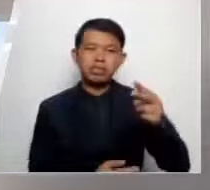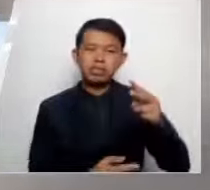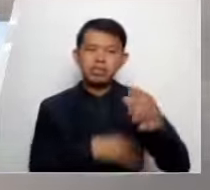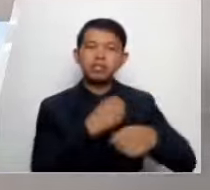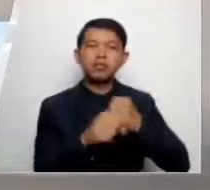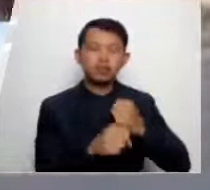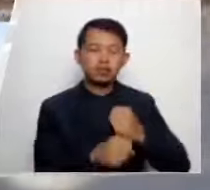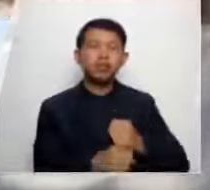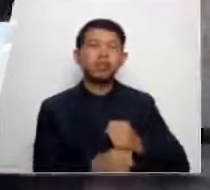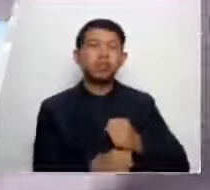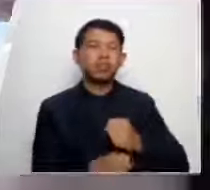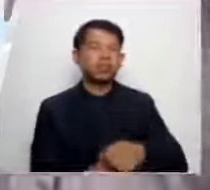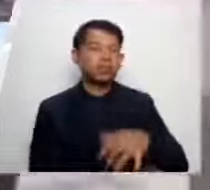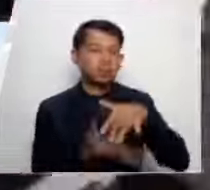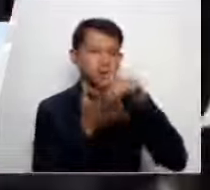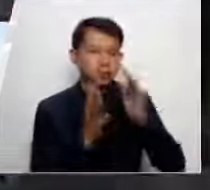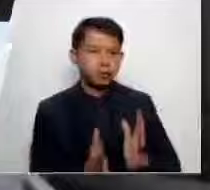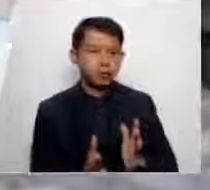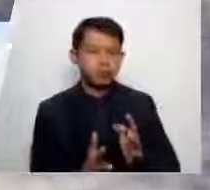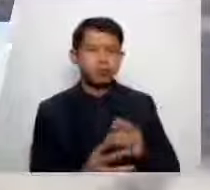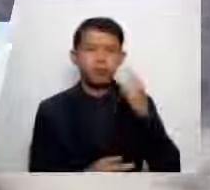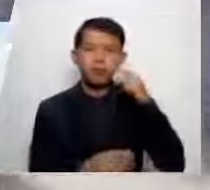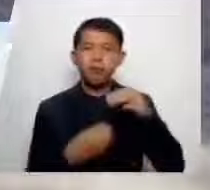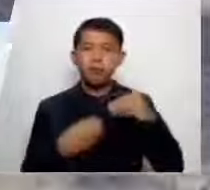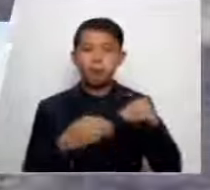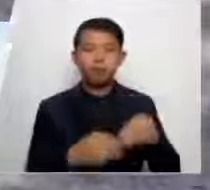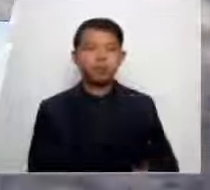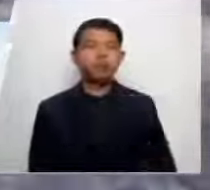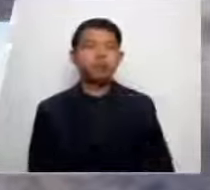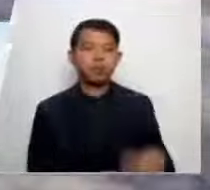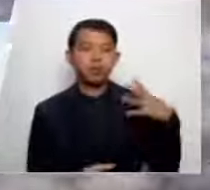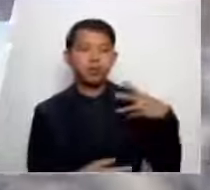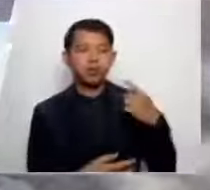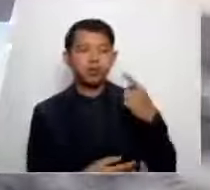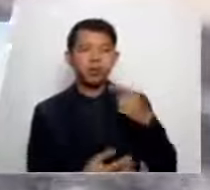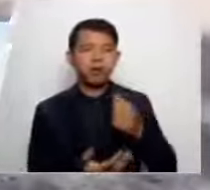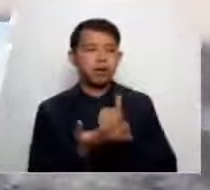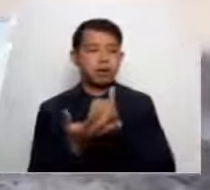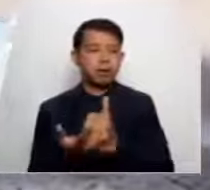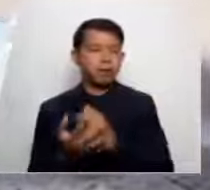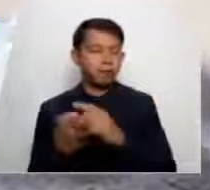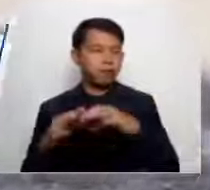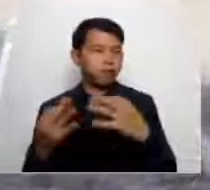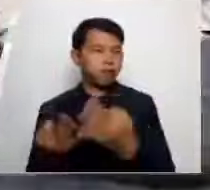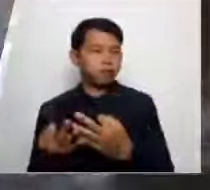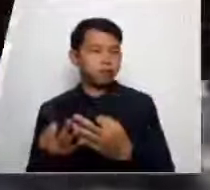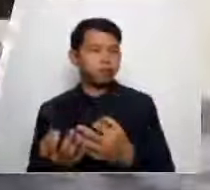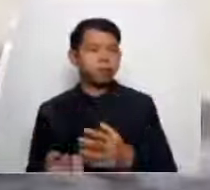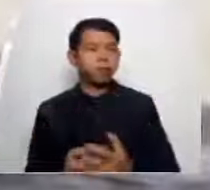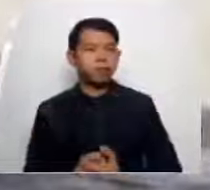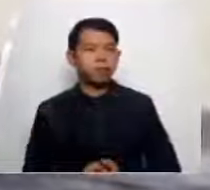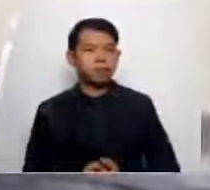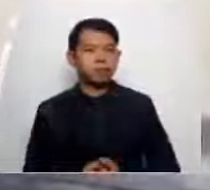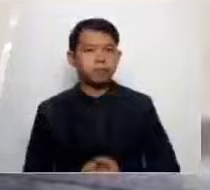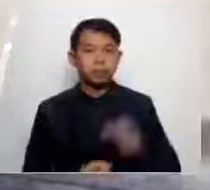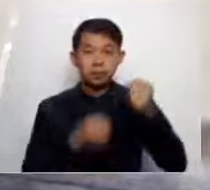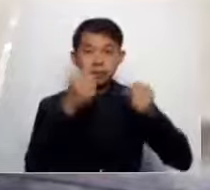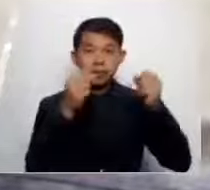hinintay daw silang tulong pinansyal mula sa pamilya ng nakabanggang driver. Wala pa pahayag ang suspect.